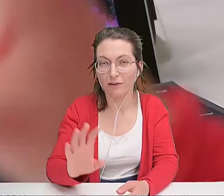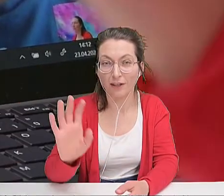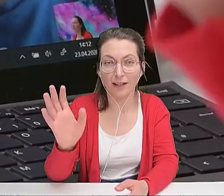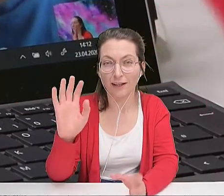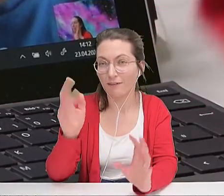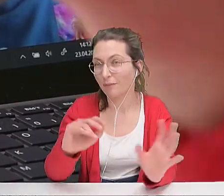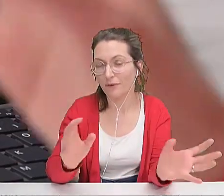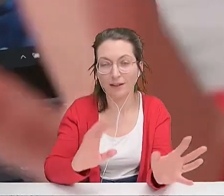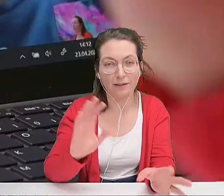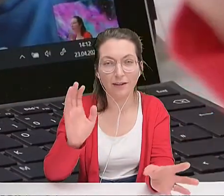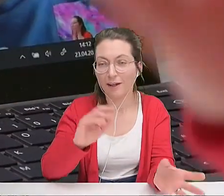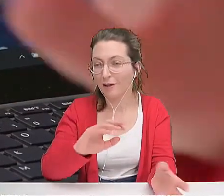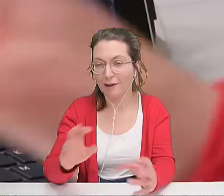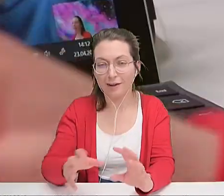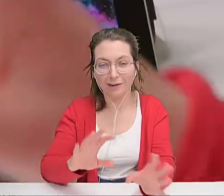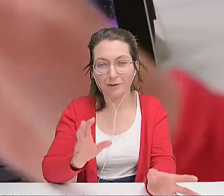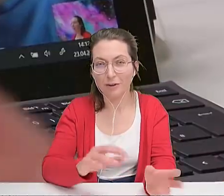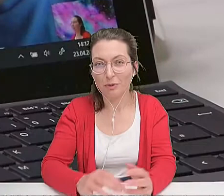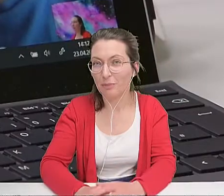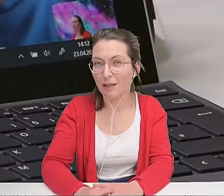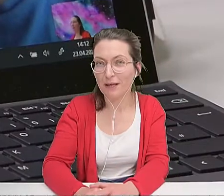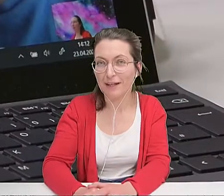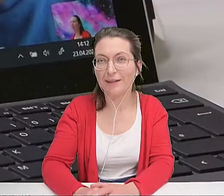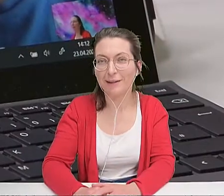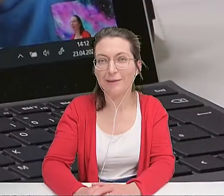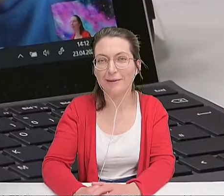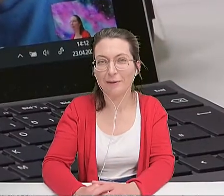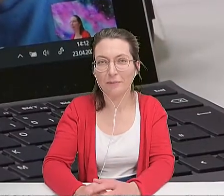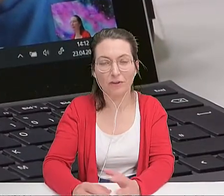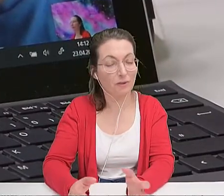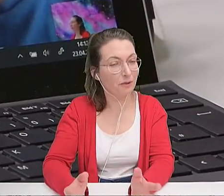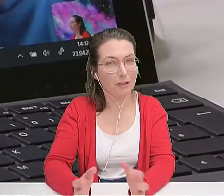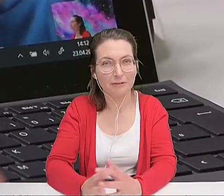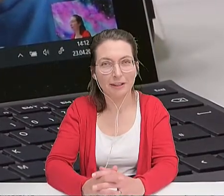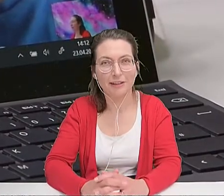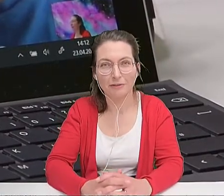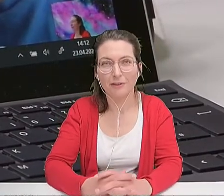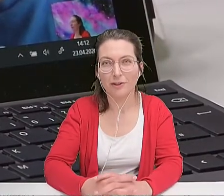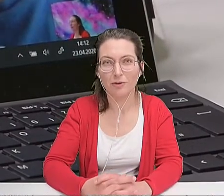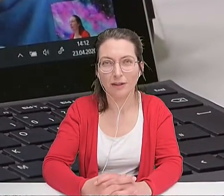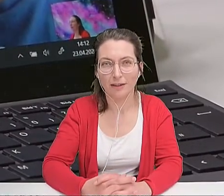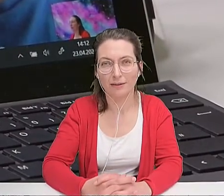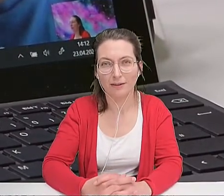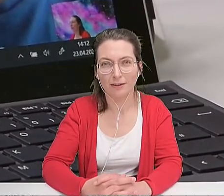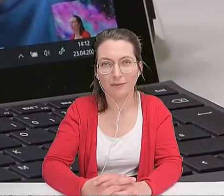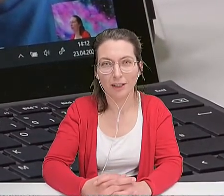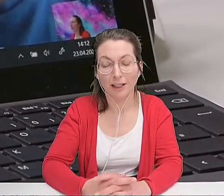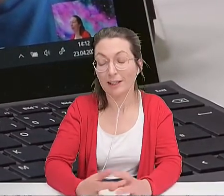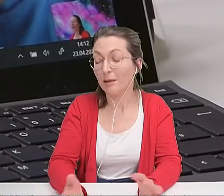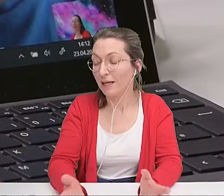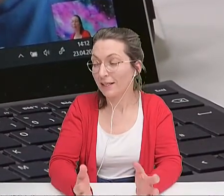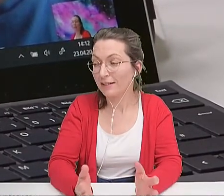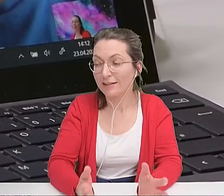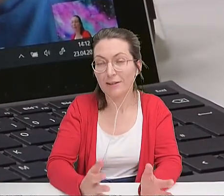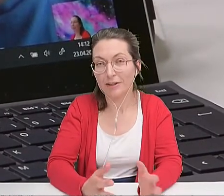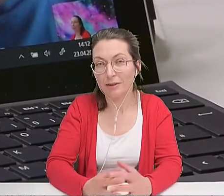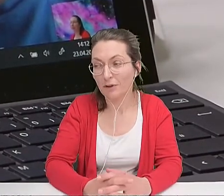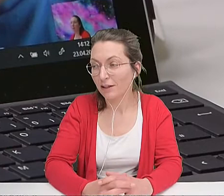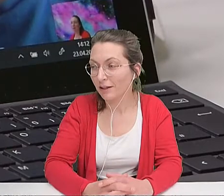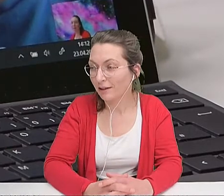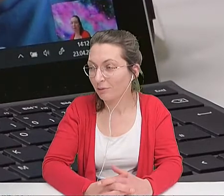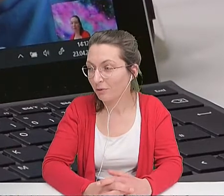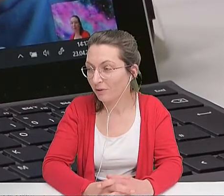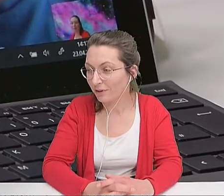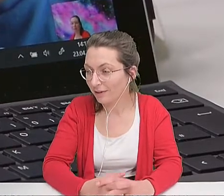Klasse können sie alle ganz abstrahiert die und die Probleme angehen. Das kommt immer auf den individuellen Schüler an, genau. Ich nehme an, dass das auch in